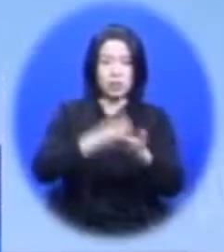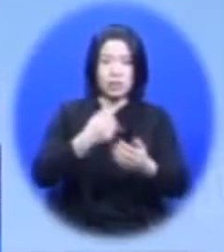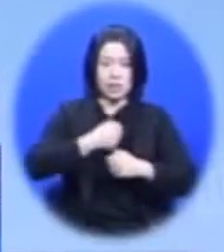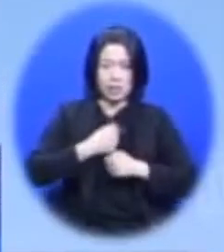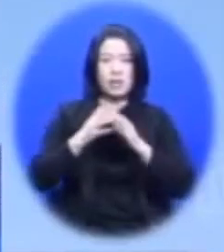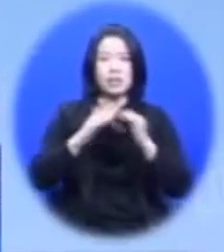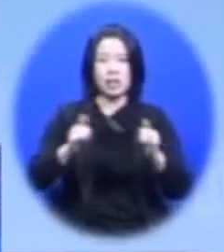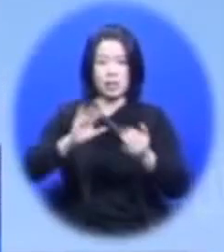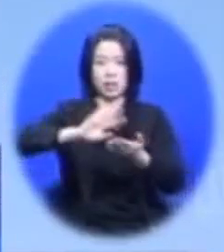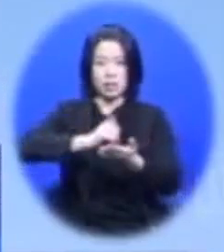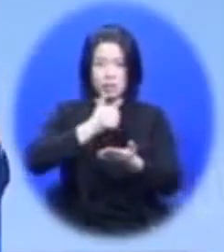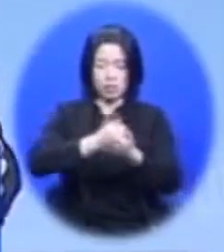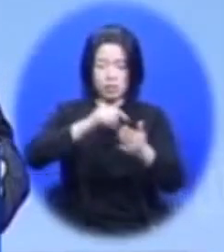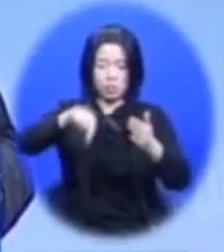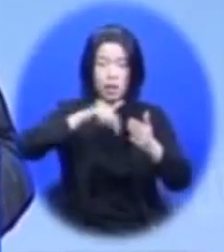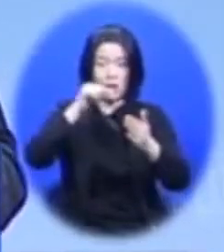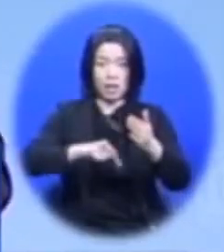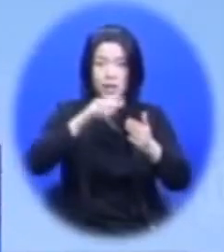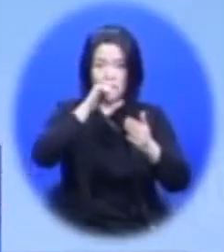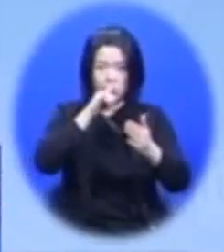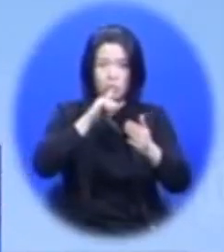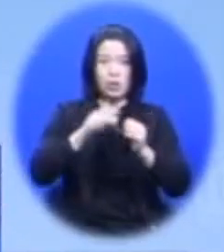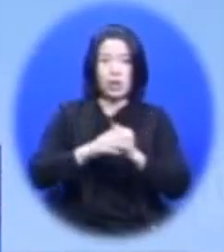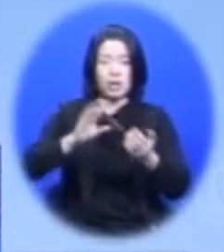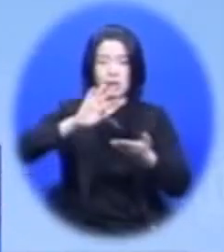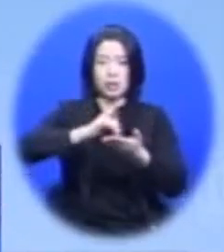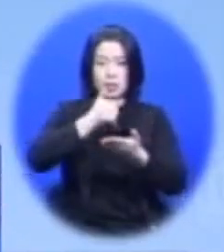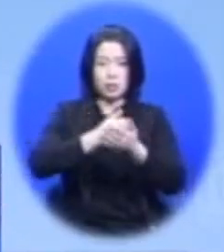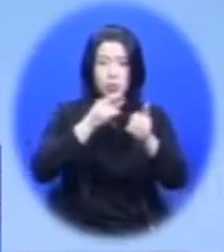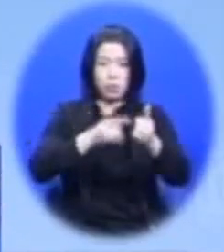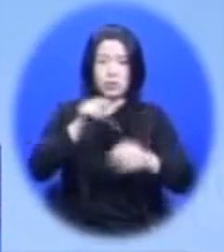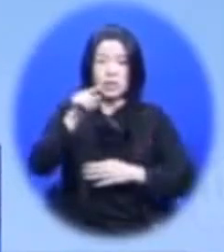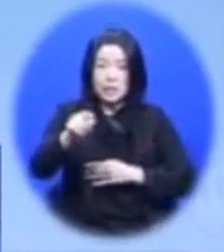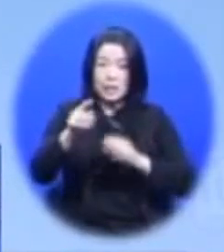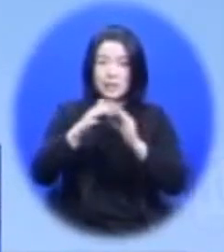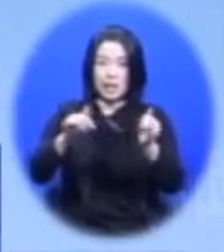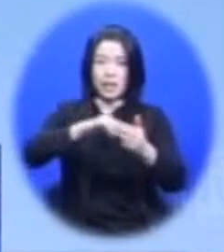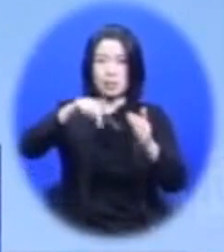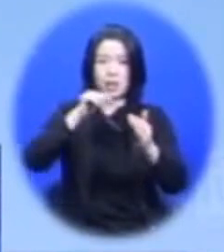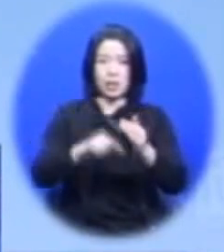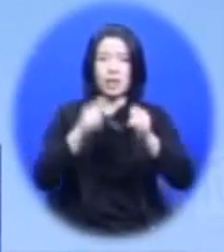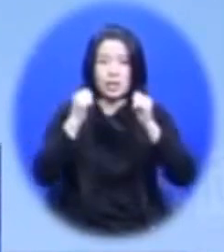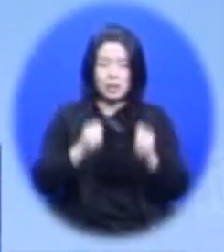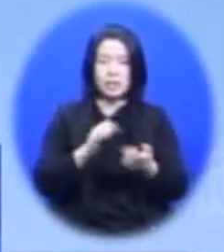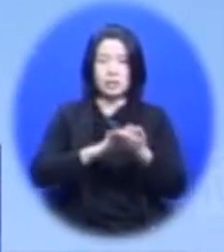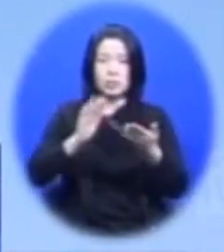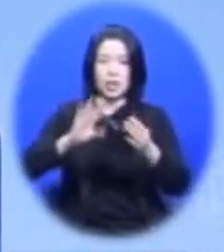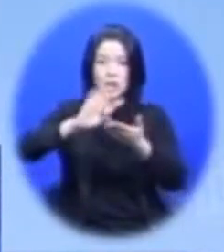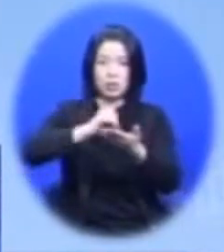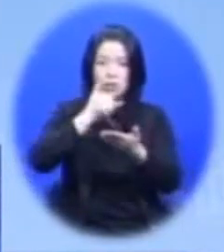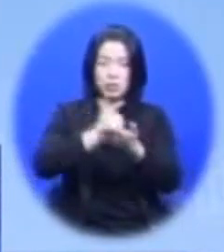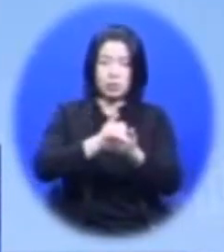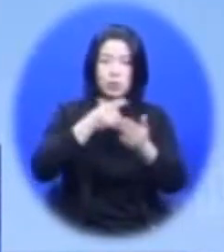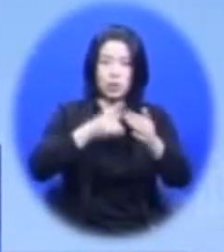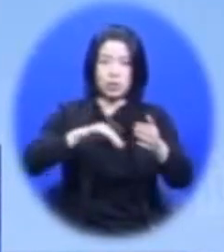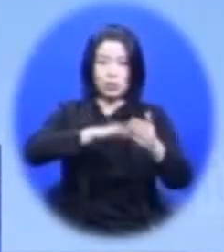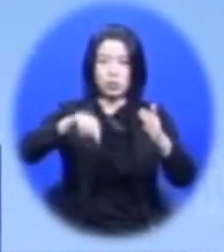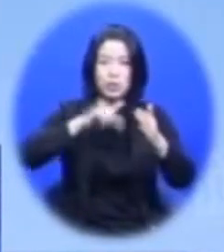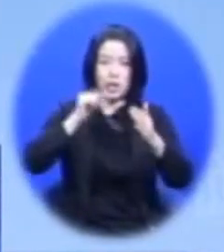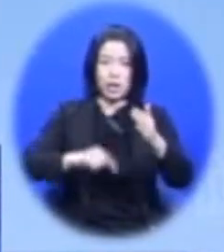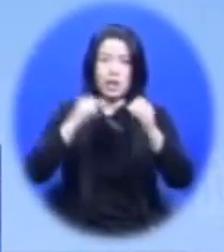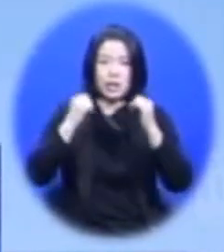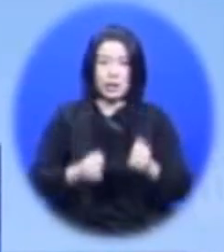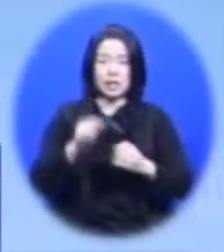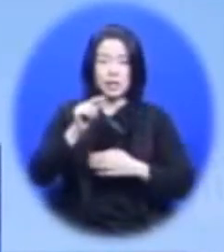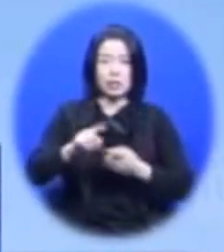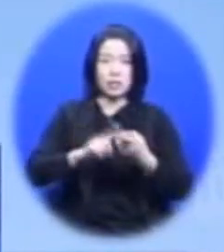사람은 그리스도 안에 있고 그리스도께서도 그 사람 안에 계십니다. 그리스도께서 우리 안에 계시다는 것을